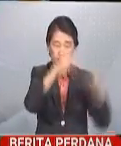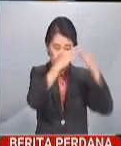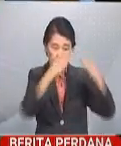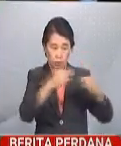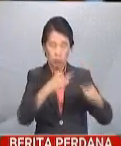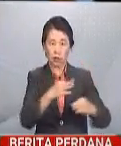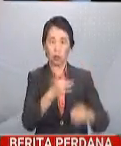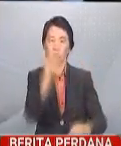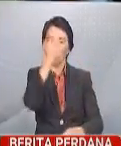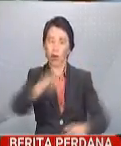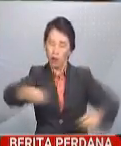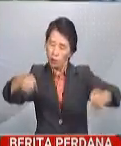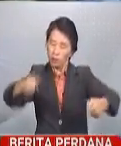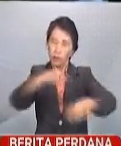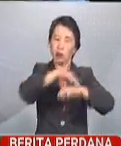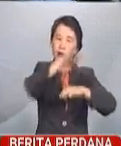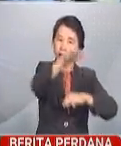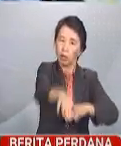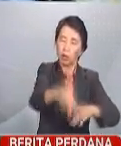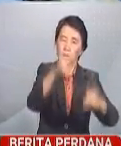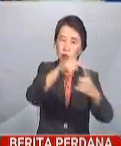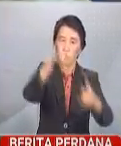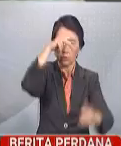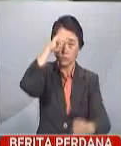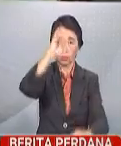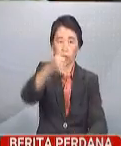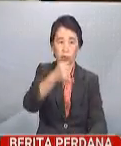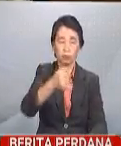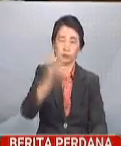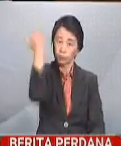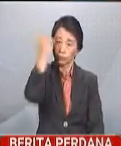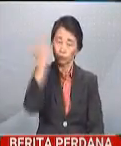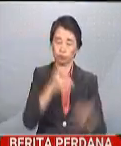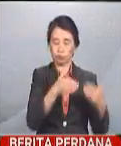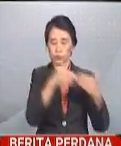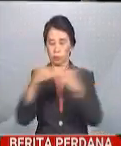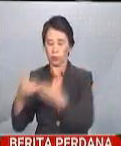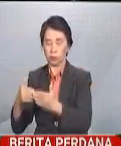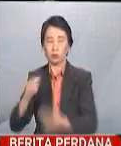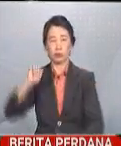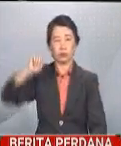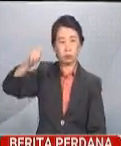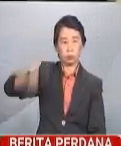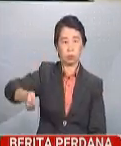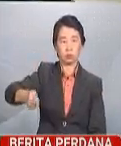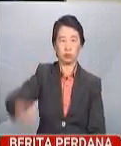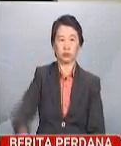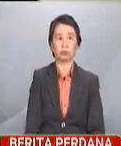mengapa kedua-dua beg tersebut dihantar ke Seri Perdana. Perbicaraan bersambung esok.